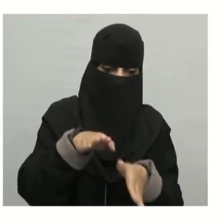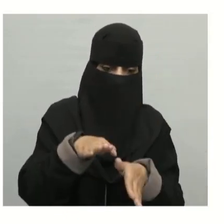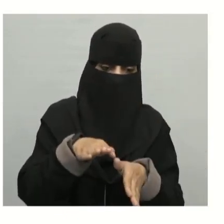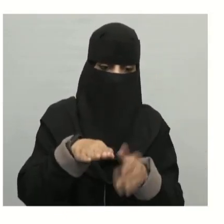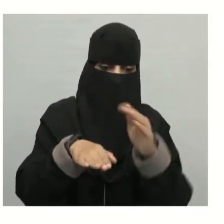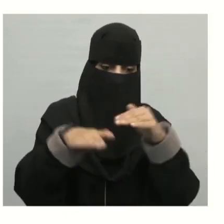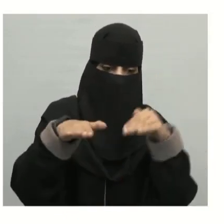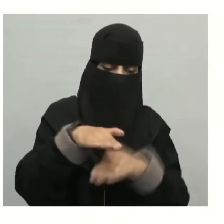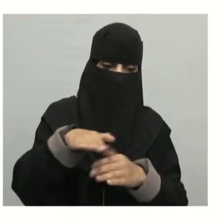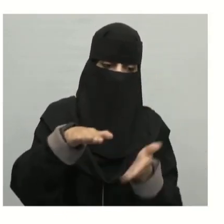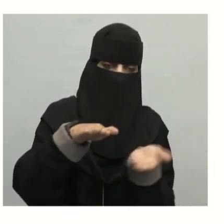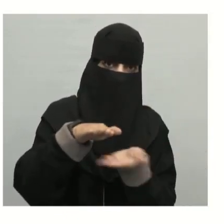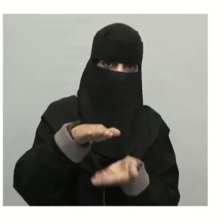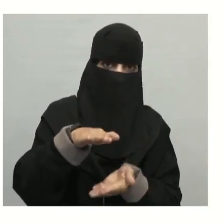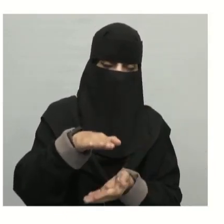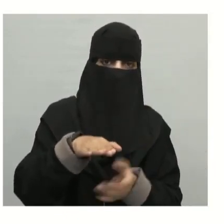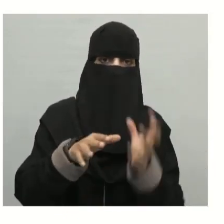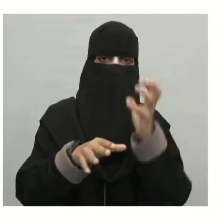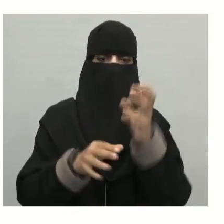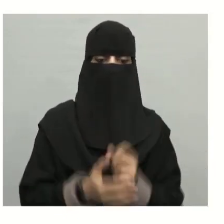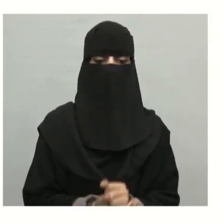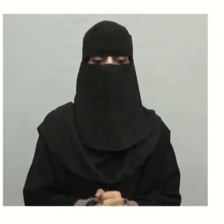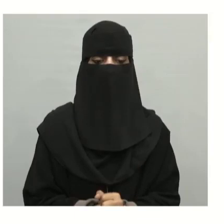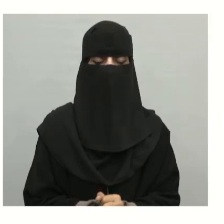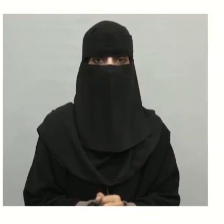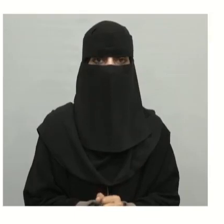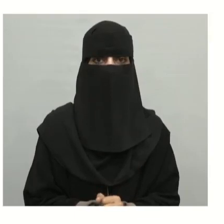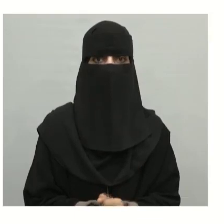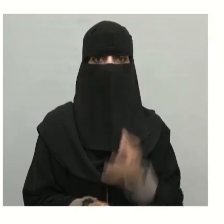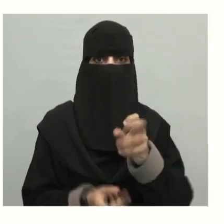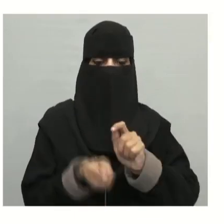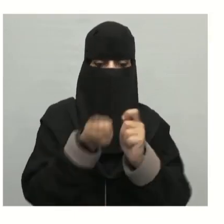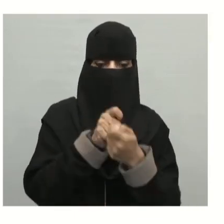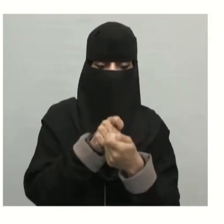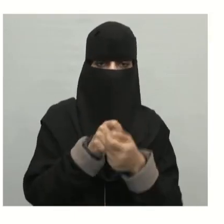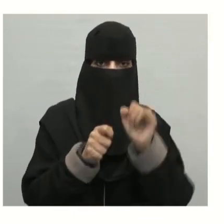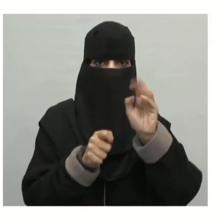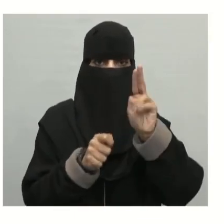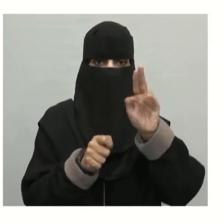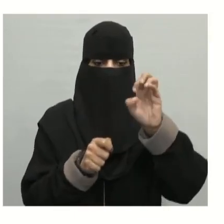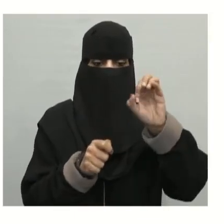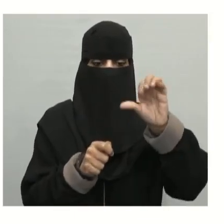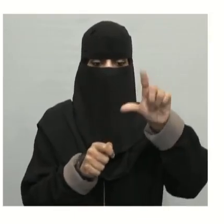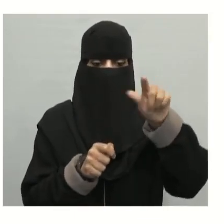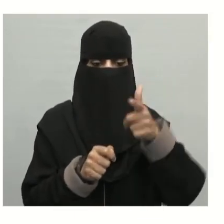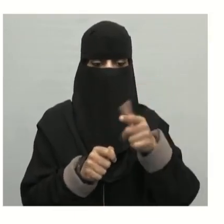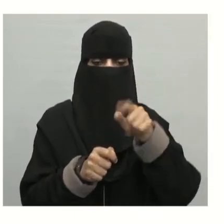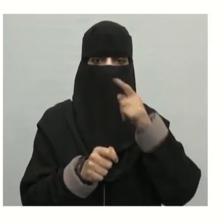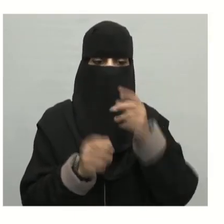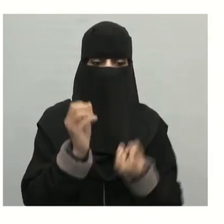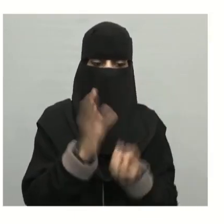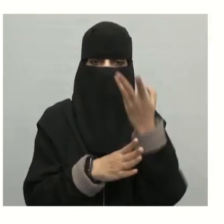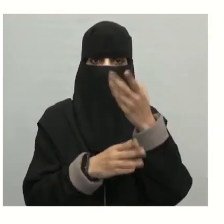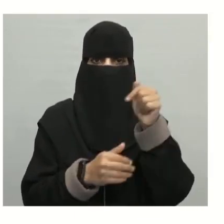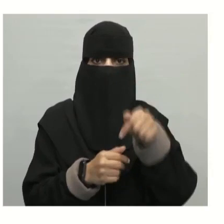الدفن اسفل طبقات صخريه الصخر المتحول تعريفه هو صخر طرا